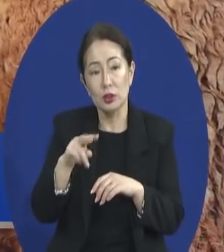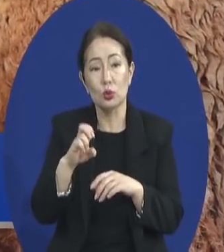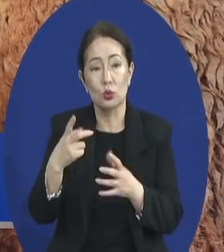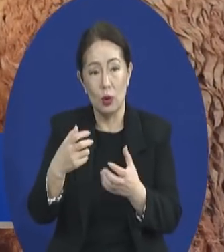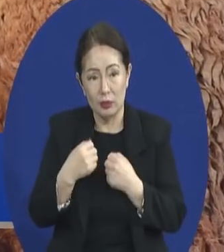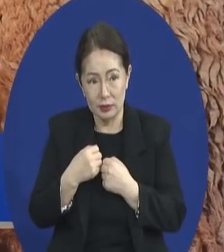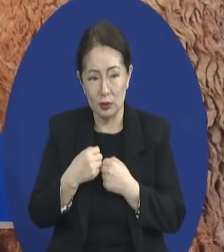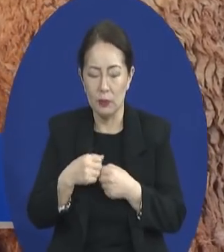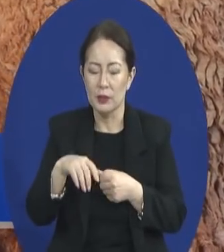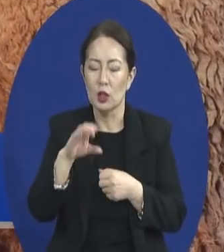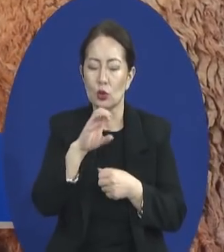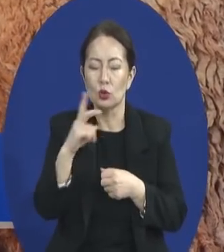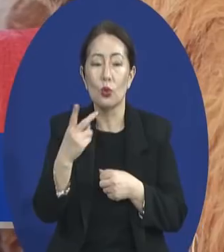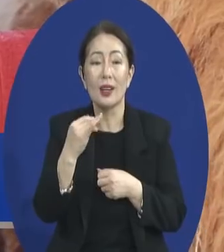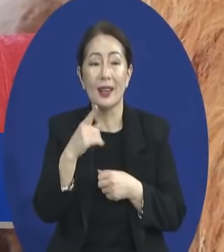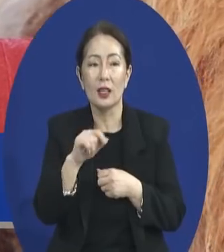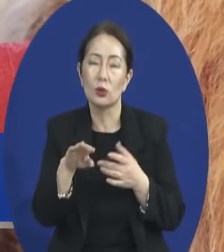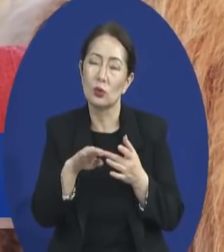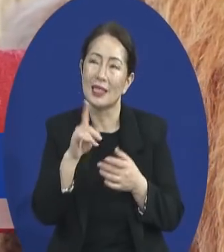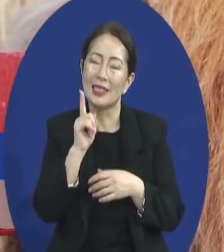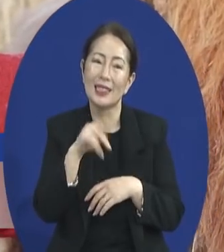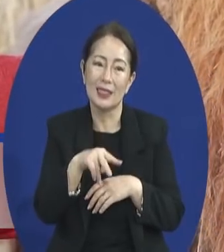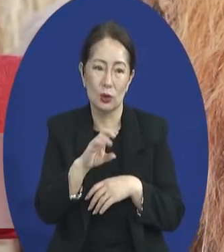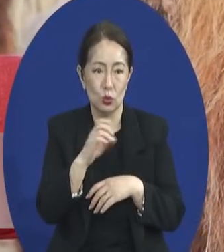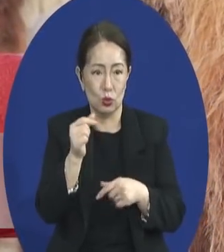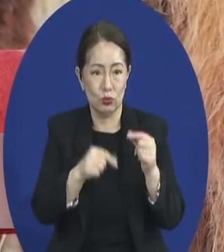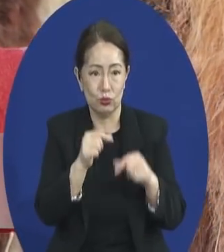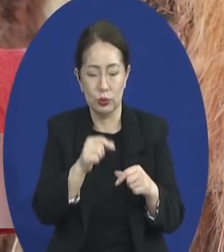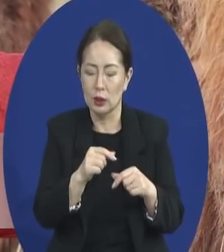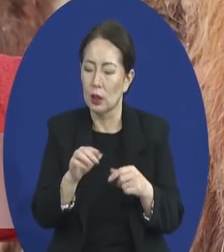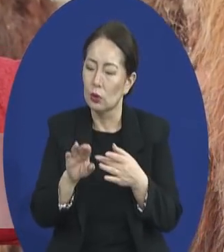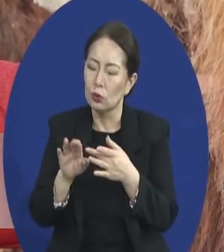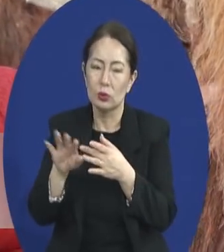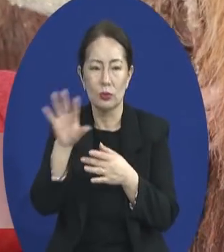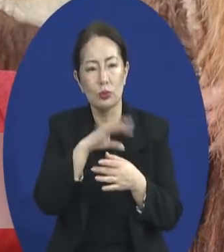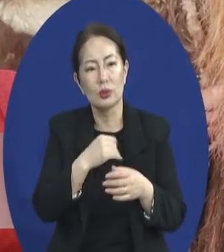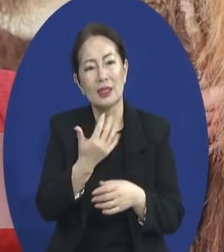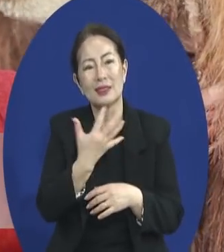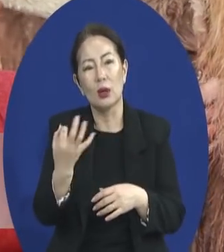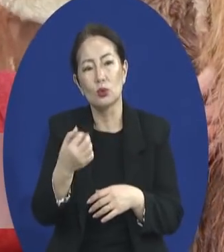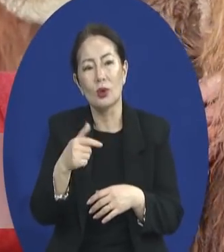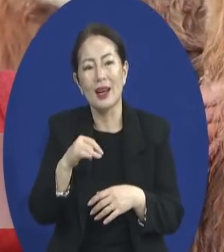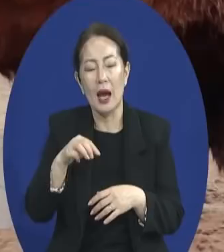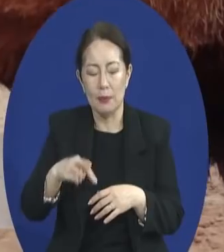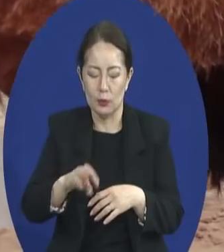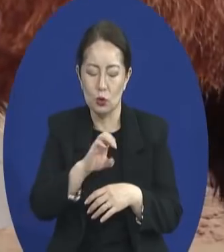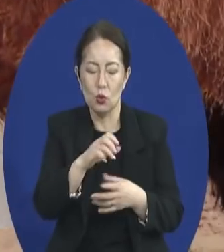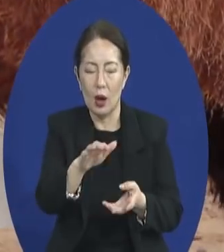Нэг ингээс тэгээ сүутэй инг дунчжаар литр. Тэгээ ер нь дунчлахад нэг ингээс нэг 500 грам орчим литр